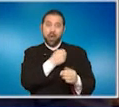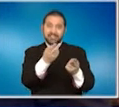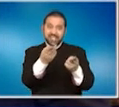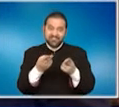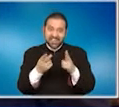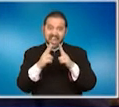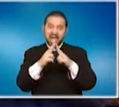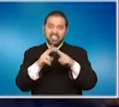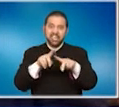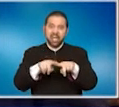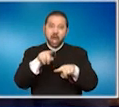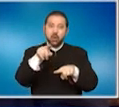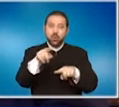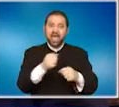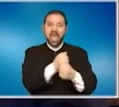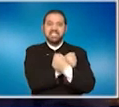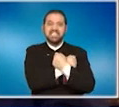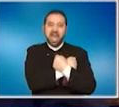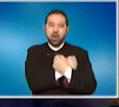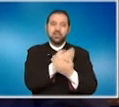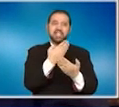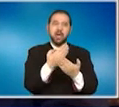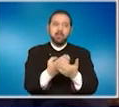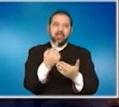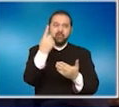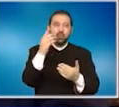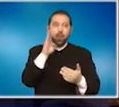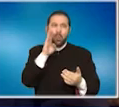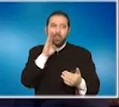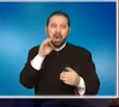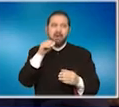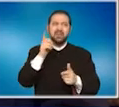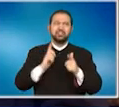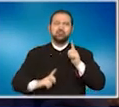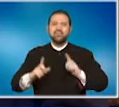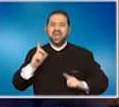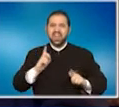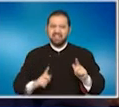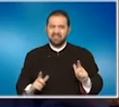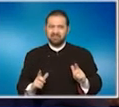ea. Deci, dragostea față de o mamă suferindă.